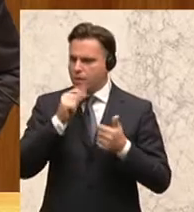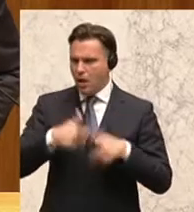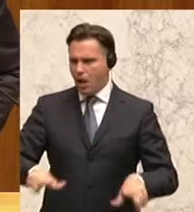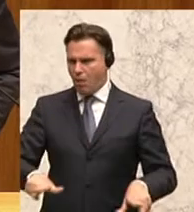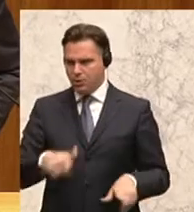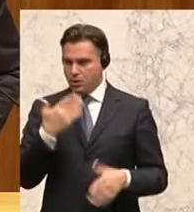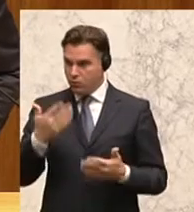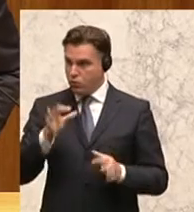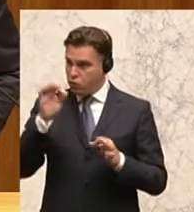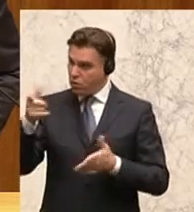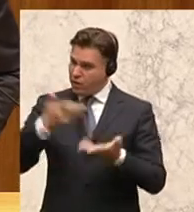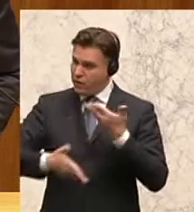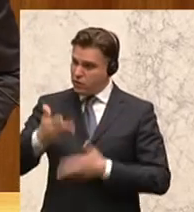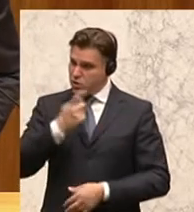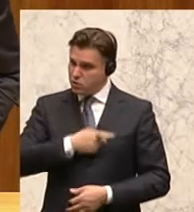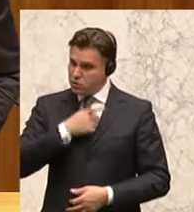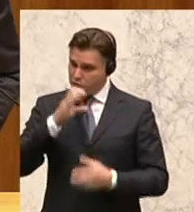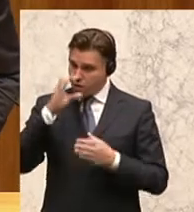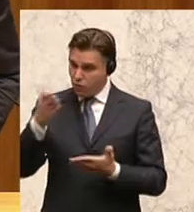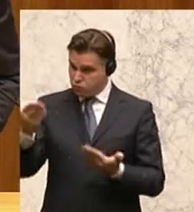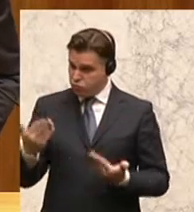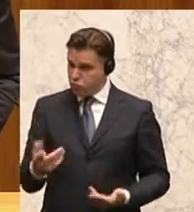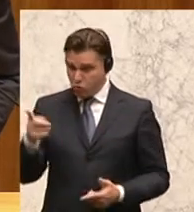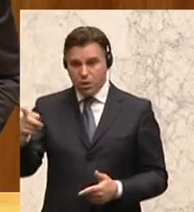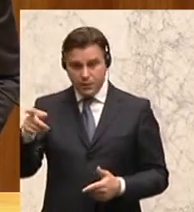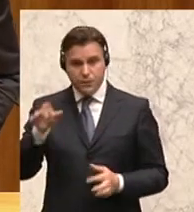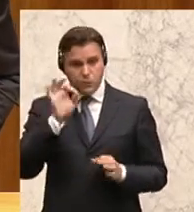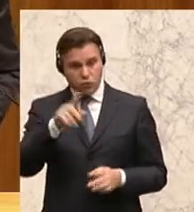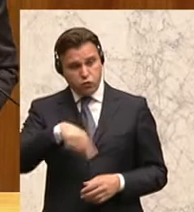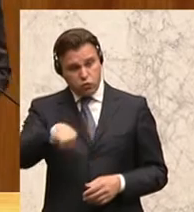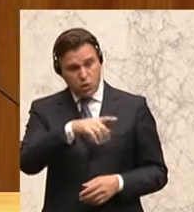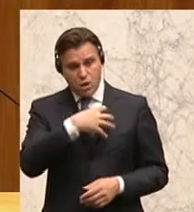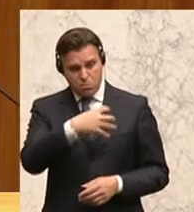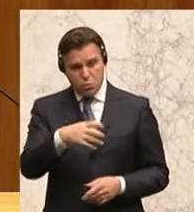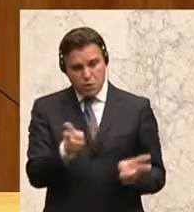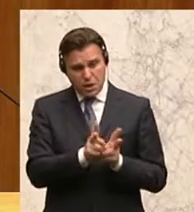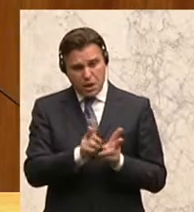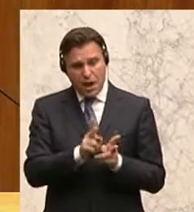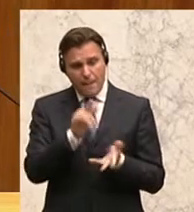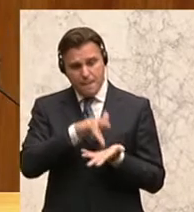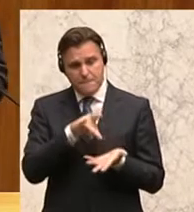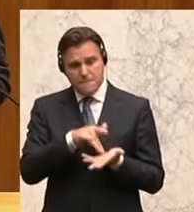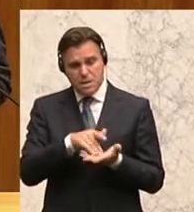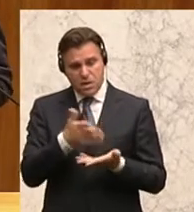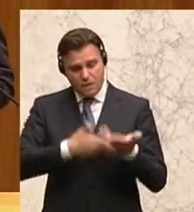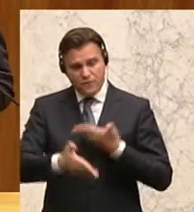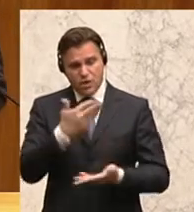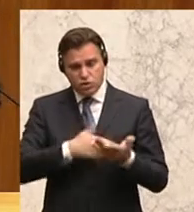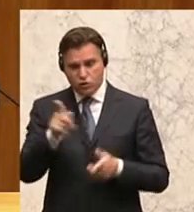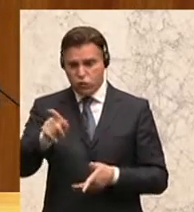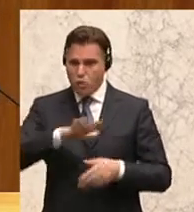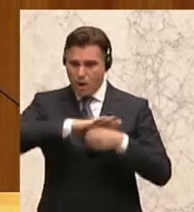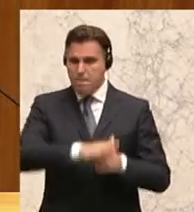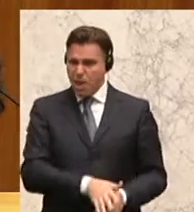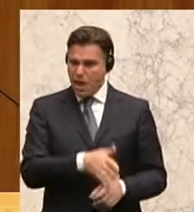ÖVP, was vorher gesagt worden ist. Da belastet ihr ganz bewusst die kleinere und mittelständische Wirtschaft, die eh schon stöhnt unter einer